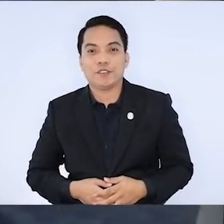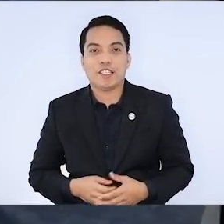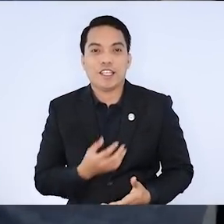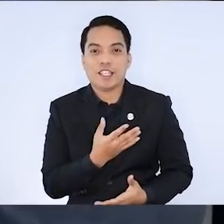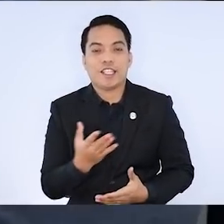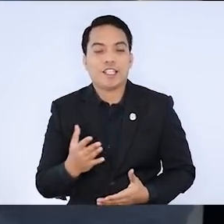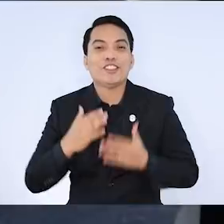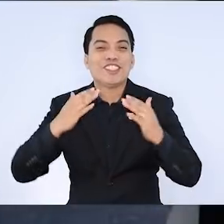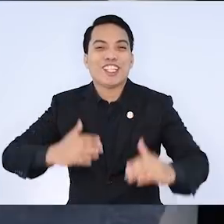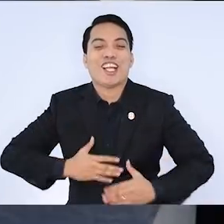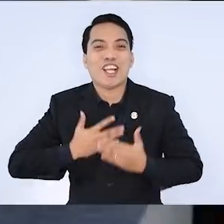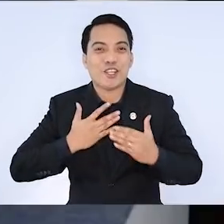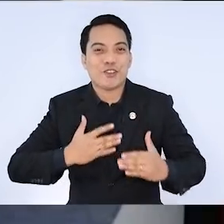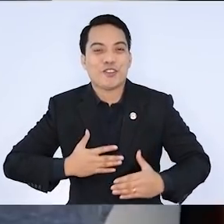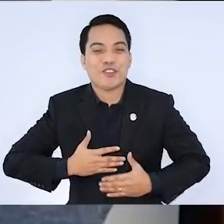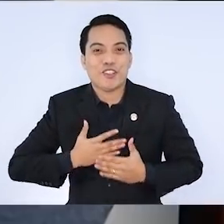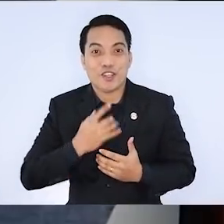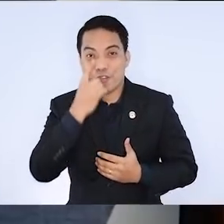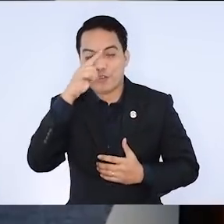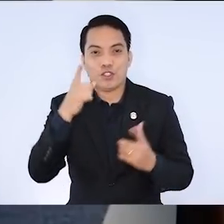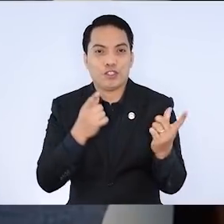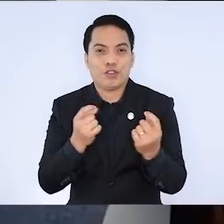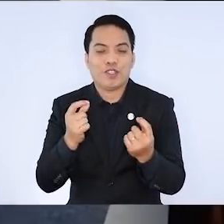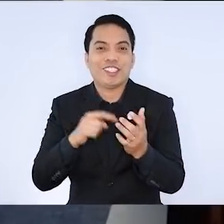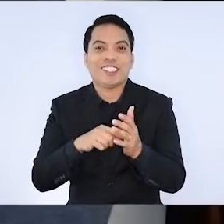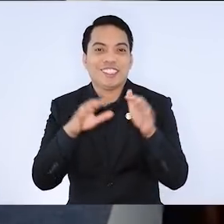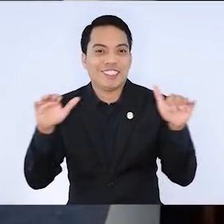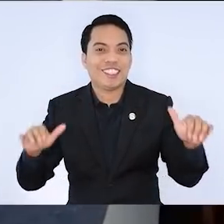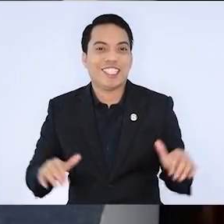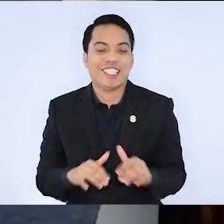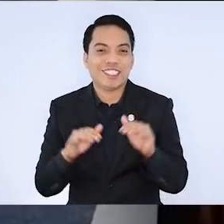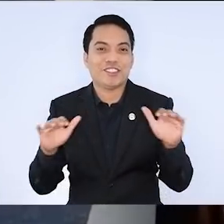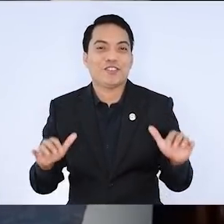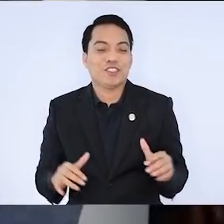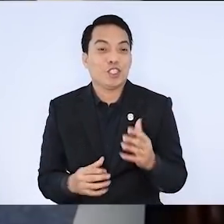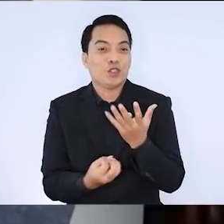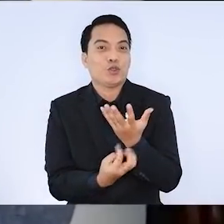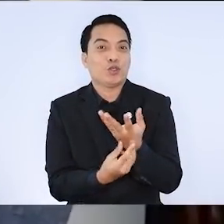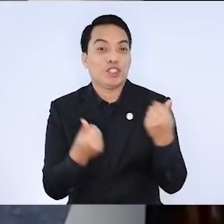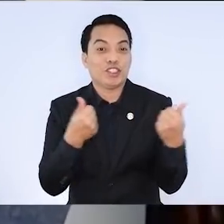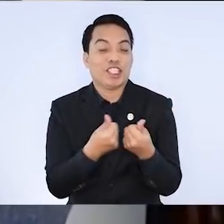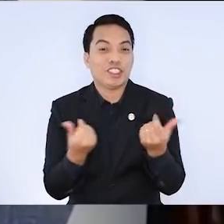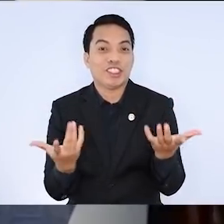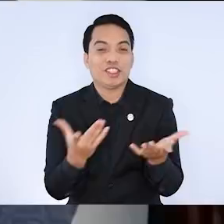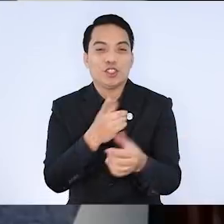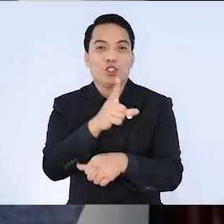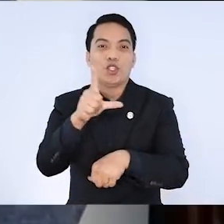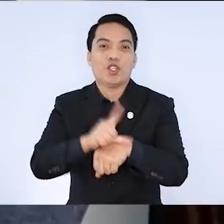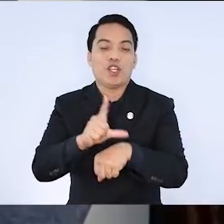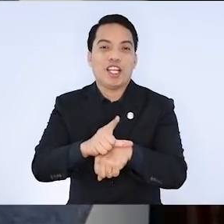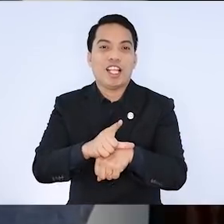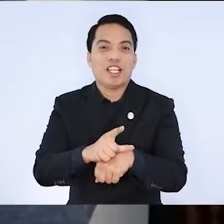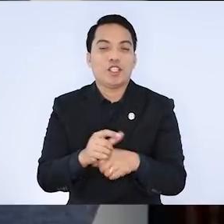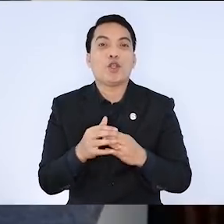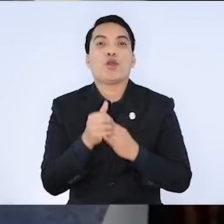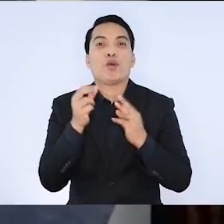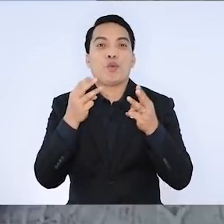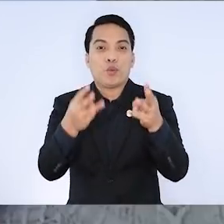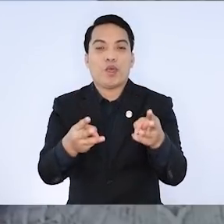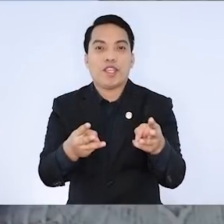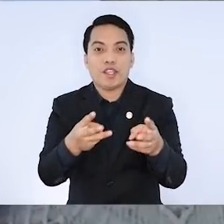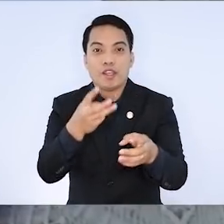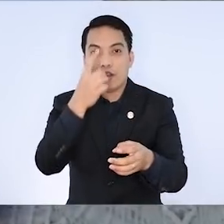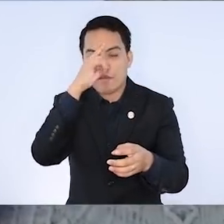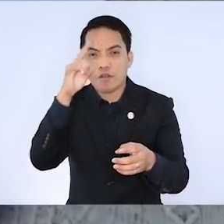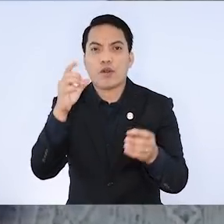at nakapagsagawa ng binhi cooking challenge sa amin pong lokal na naging kaparaanan po upang lalo pang malinang